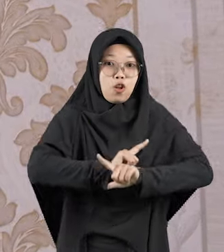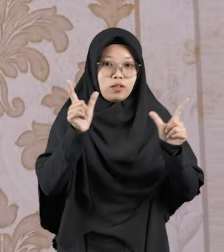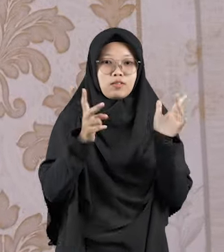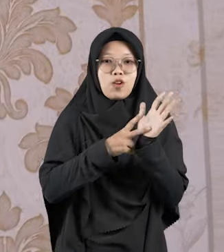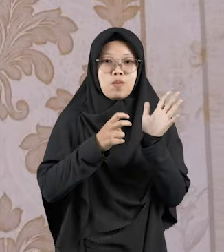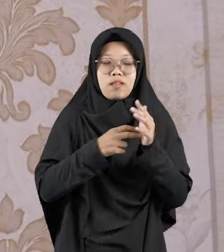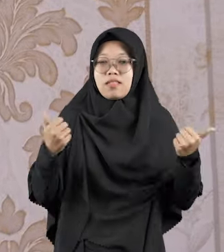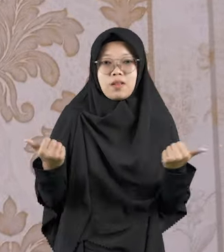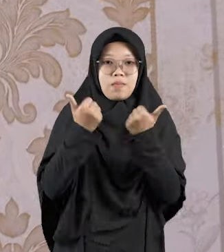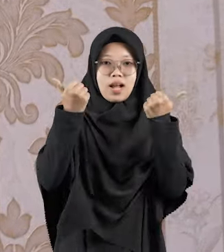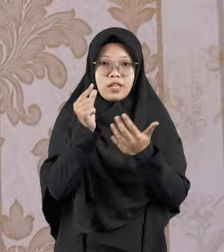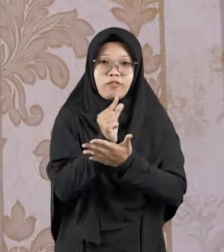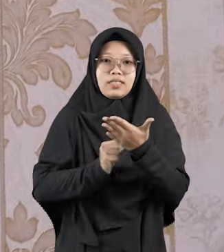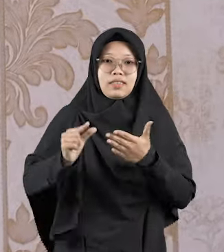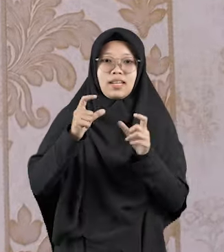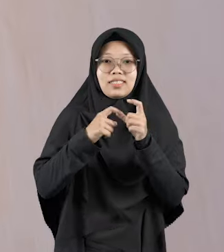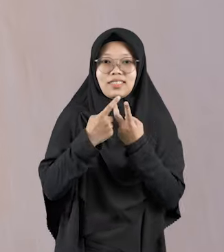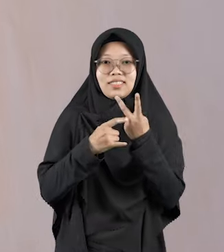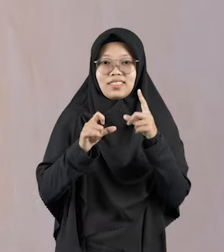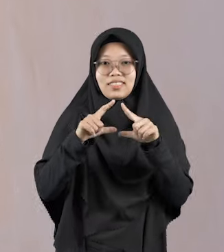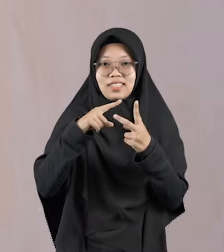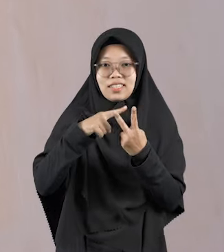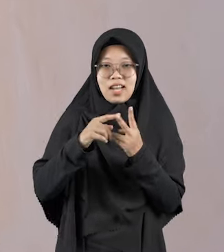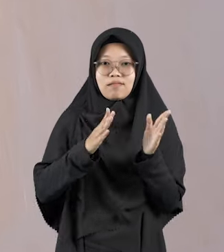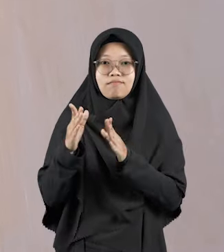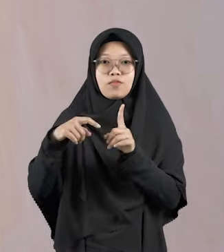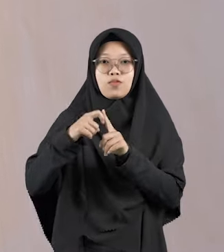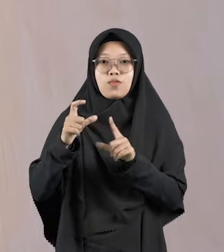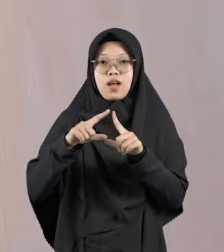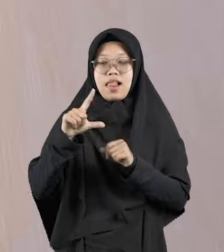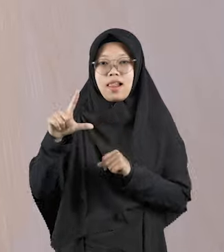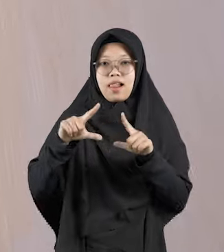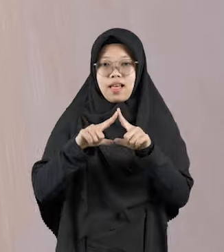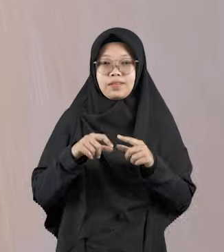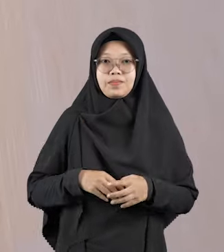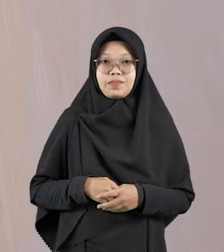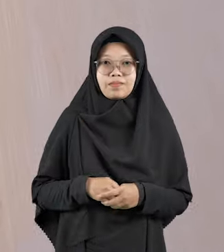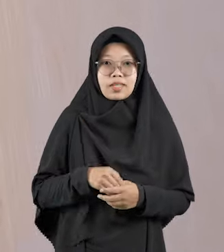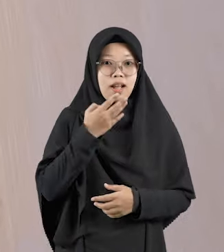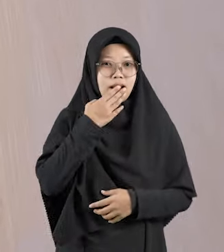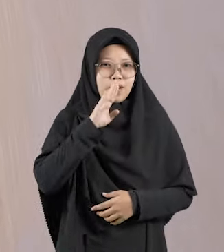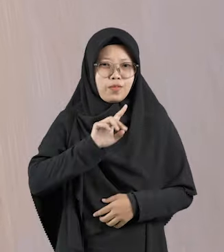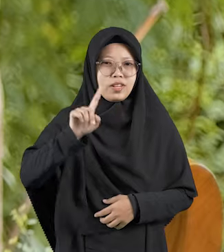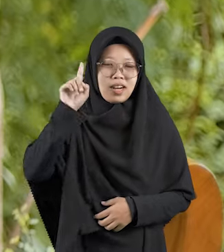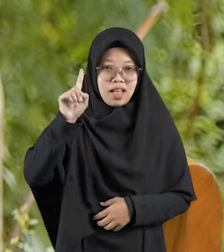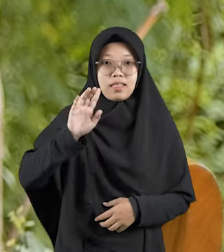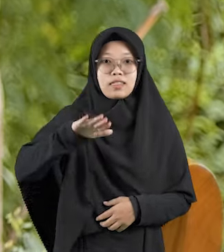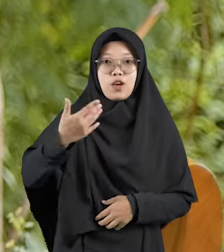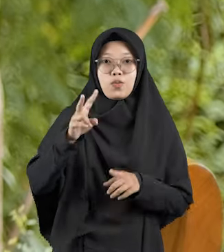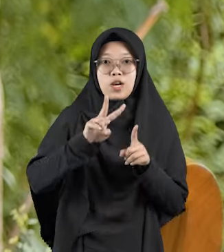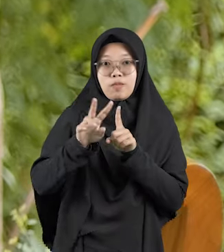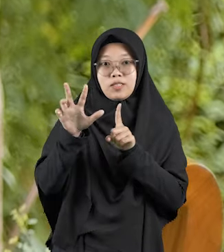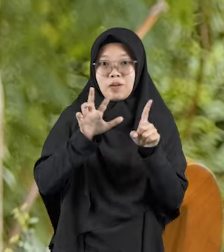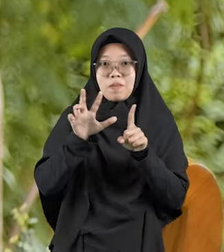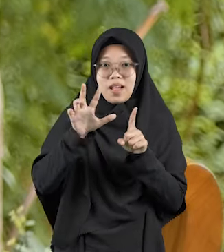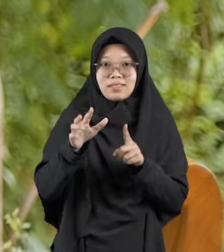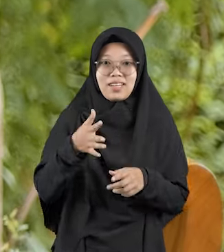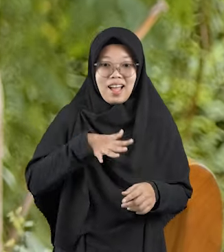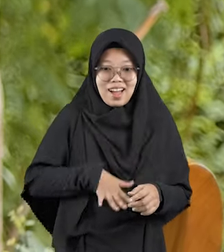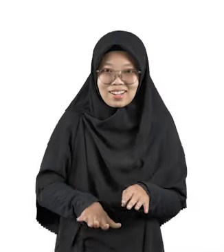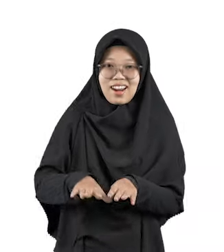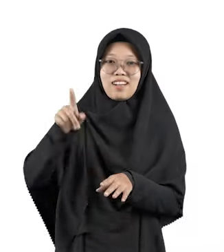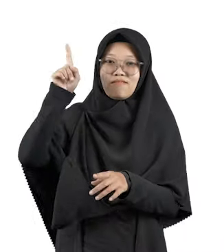sekali Syifa mendapat predikat cum laude di Universitas Syekh Kuala. Alhamdulillahnya lagi, pada tahun